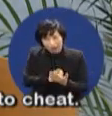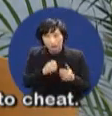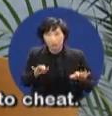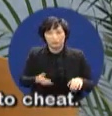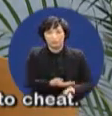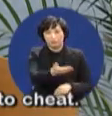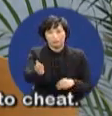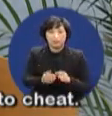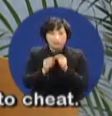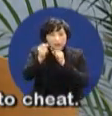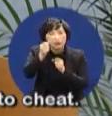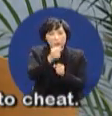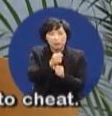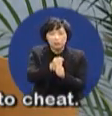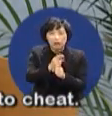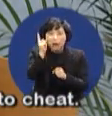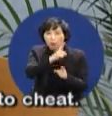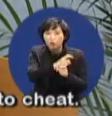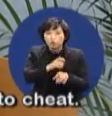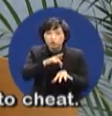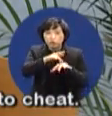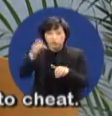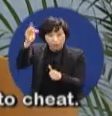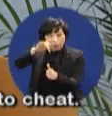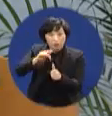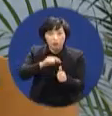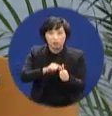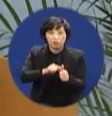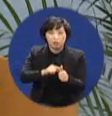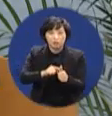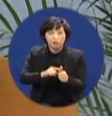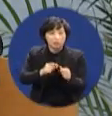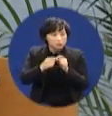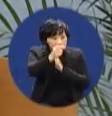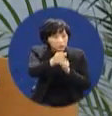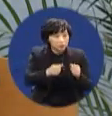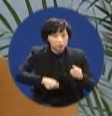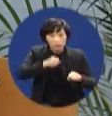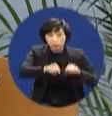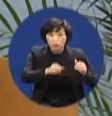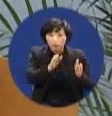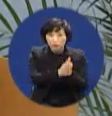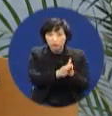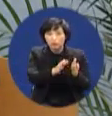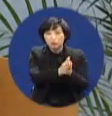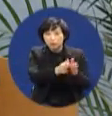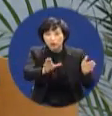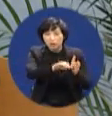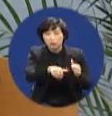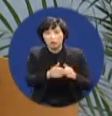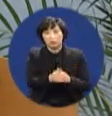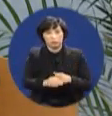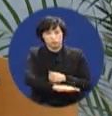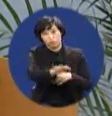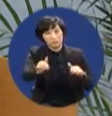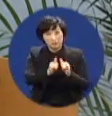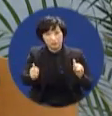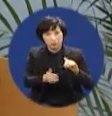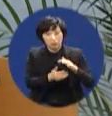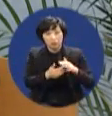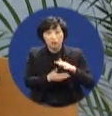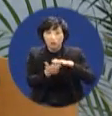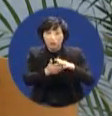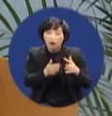사단 귀신 역사가 그 사람에게 들어가서 사람을 사기치려고 하면 사기치는 그 괴계를 인간은 이길 수가